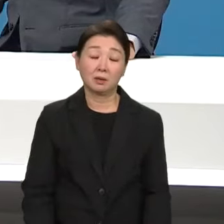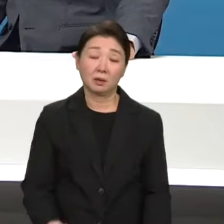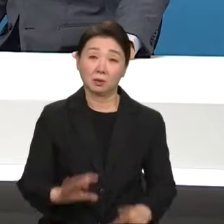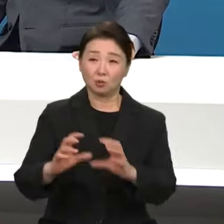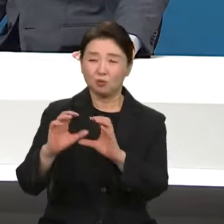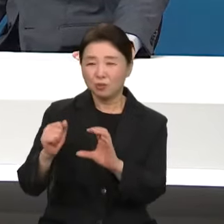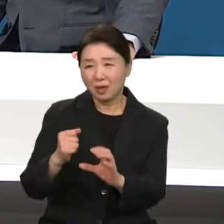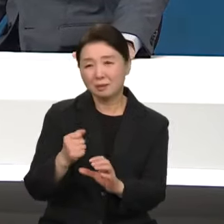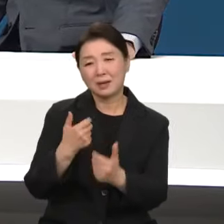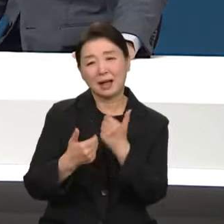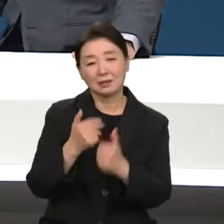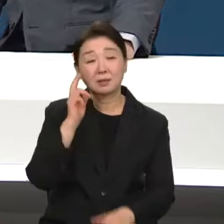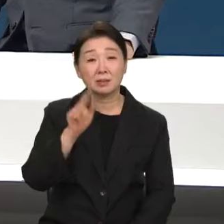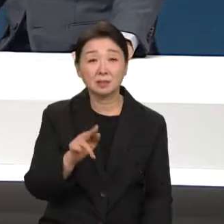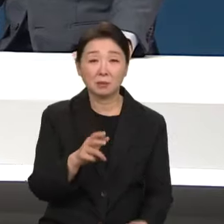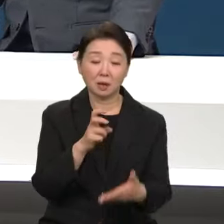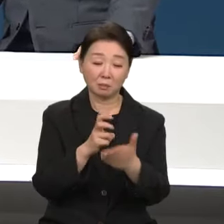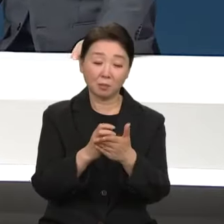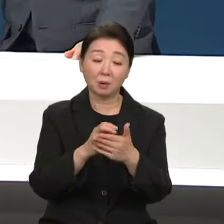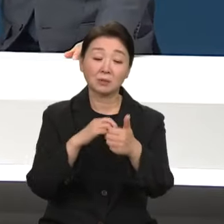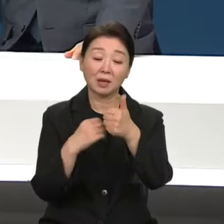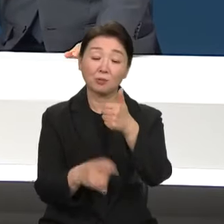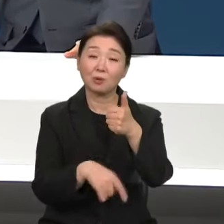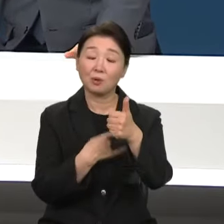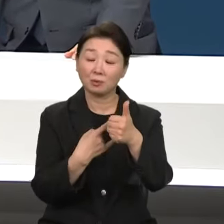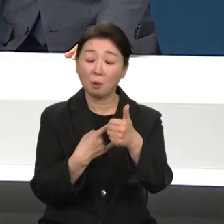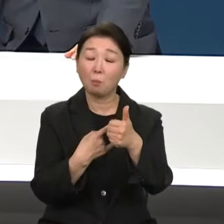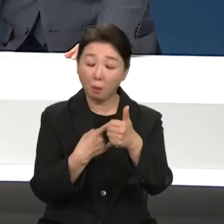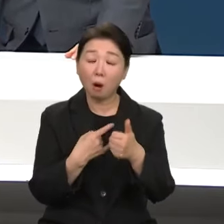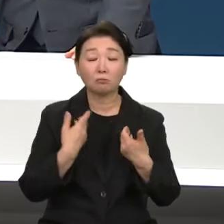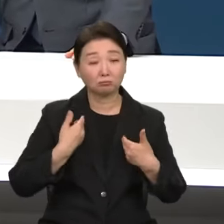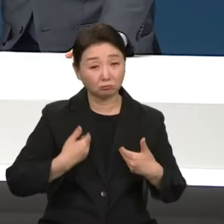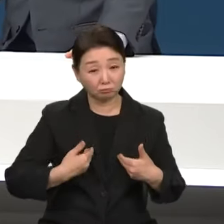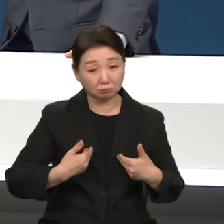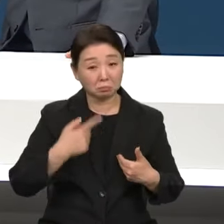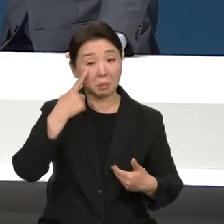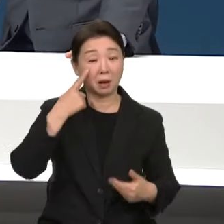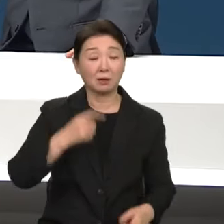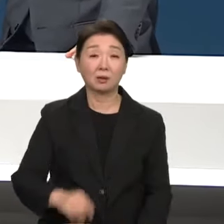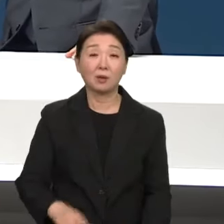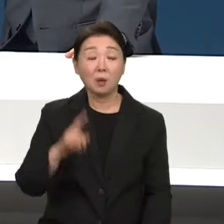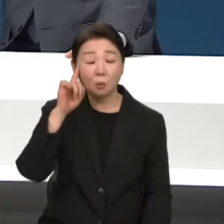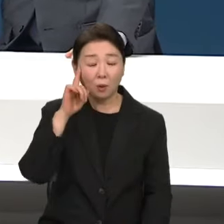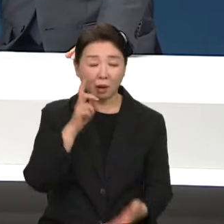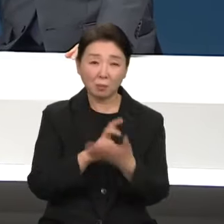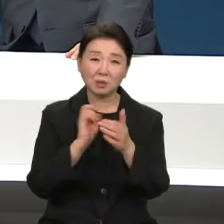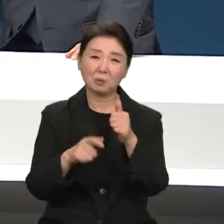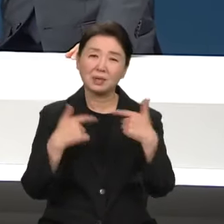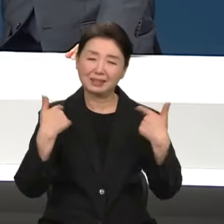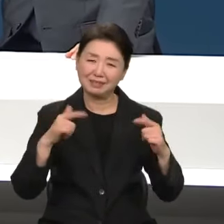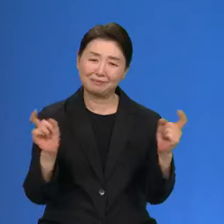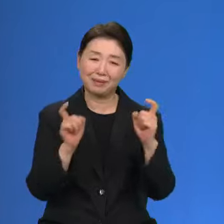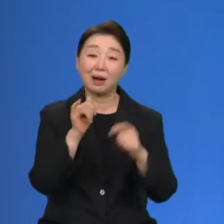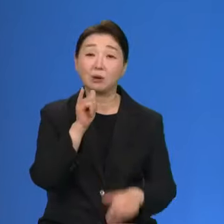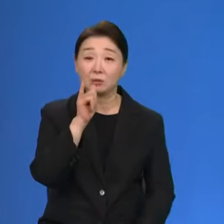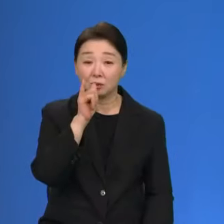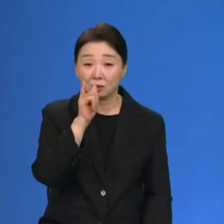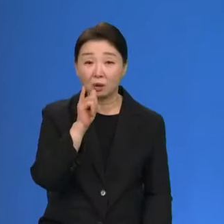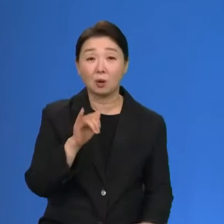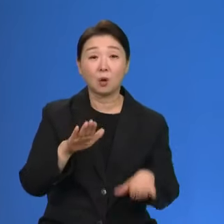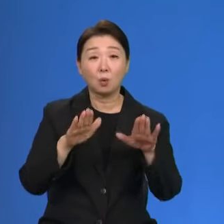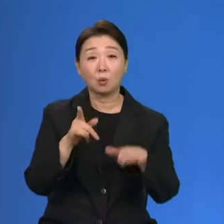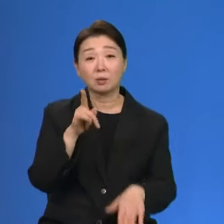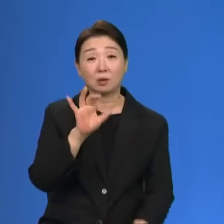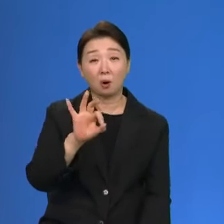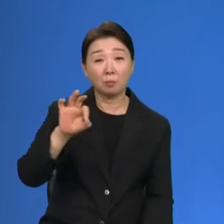달리 모처럼 법사위는 평화로운 모습을 보여서 눈길을 끌었습니다. 저희가 그런 적이 별로 없는데. 그렇죠. 예, 오늘 강백신, 어미준